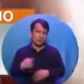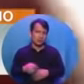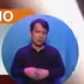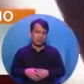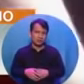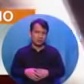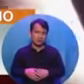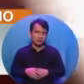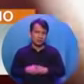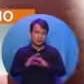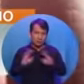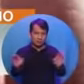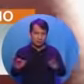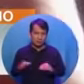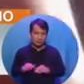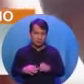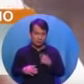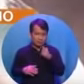Kasi hindi ko naman